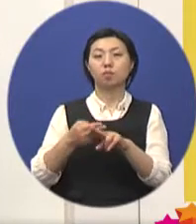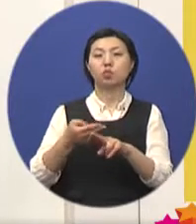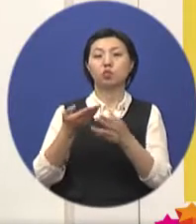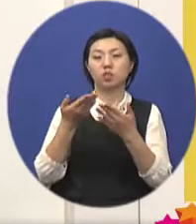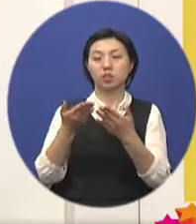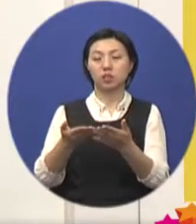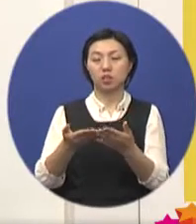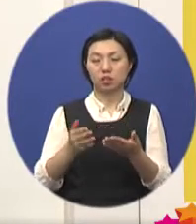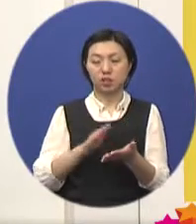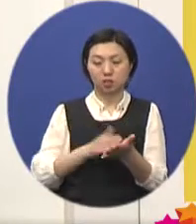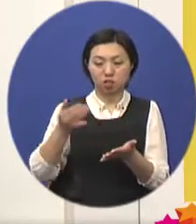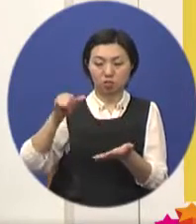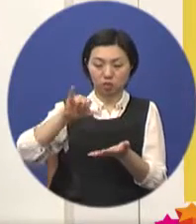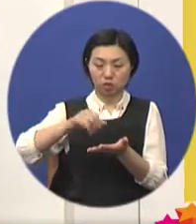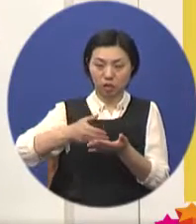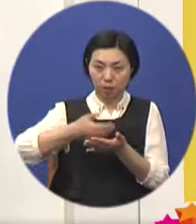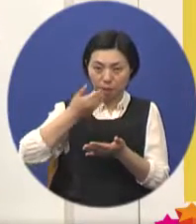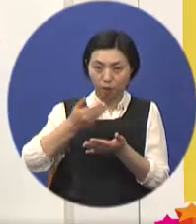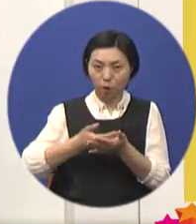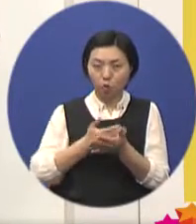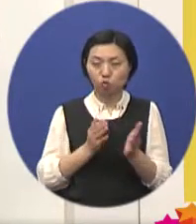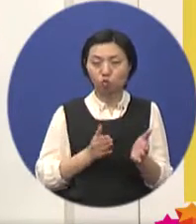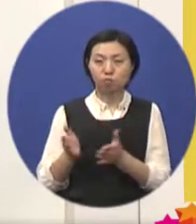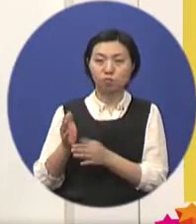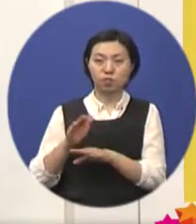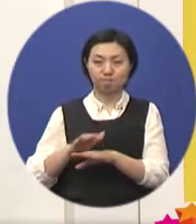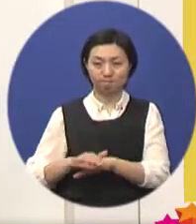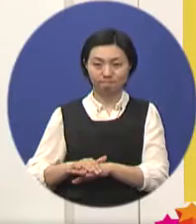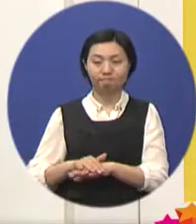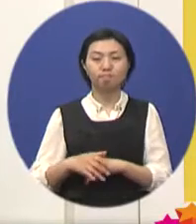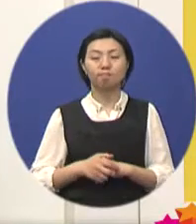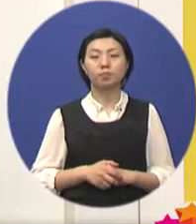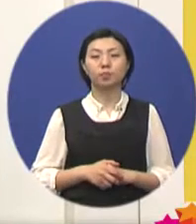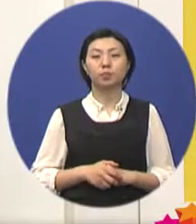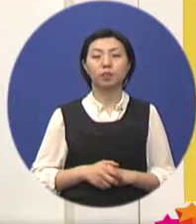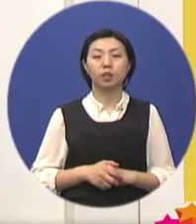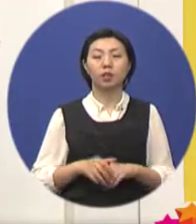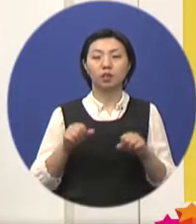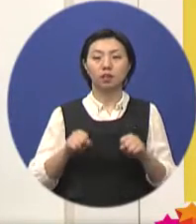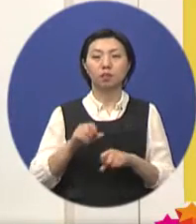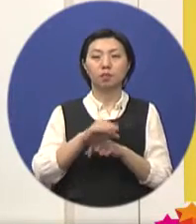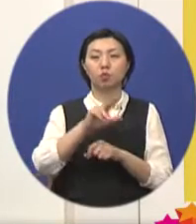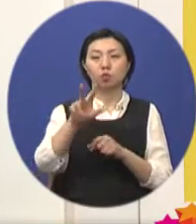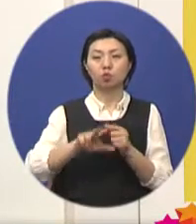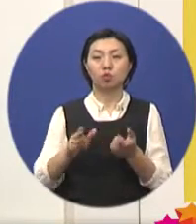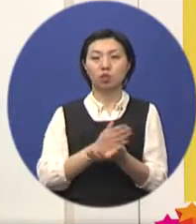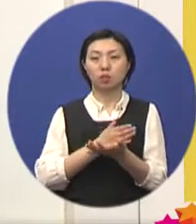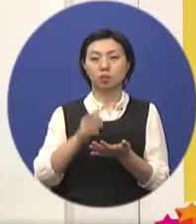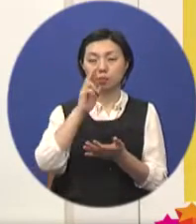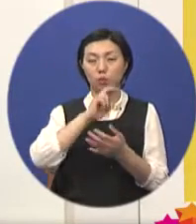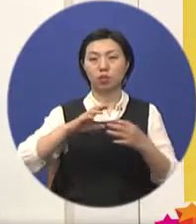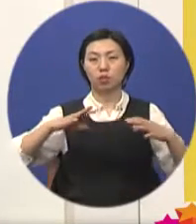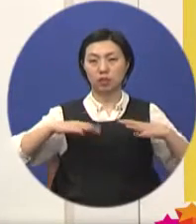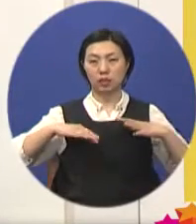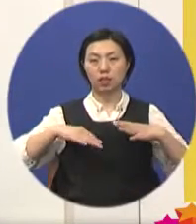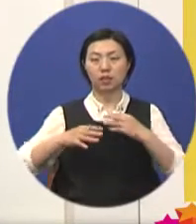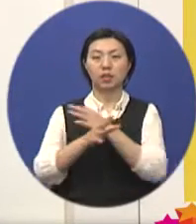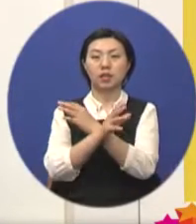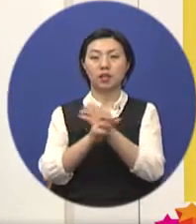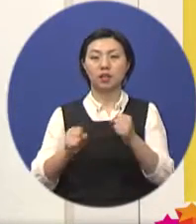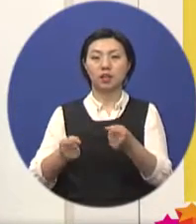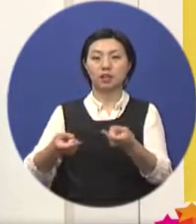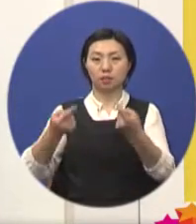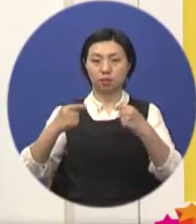즉석식품을 준비해놨으니 많은 참여 네. 부탁드립니다. 자, 생방송 전국 나눔 노래자랑 이번에는 예약 참여자입니다.